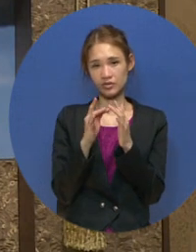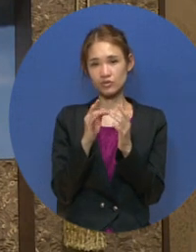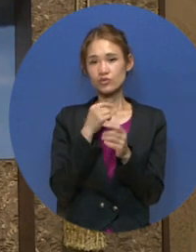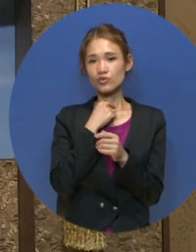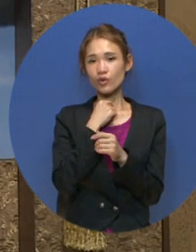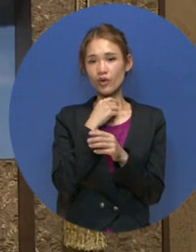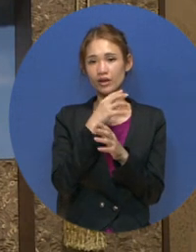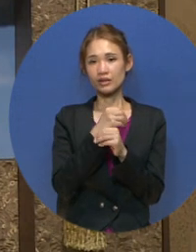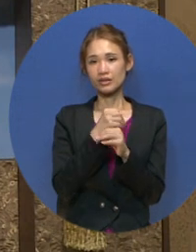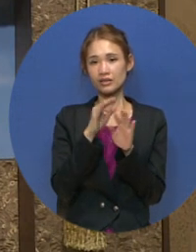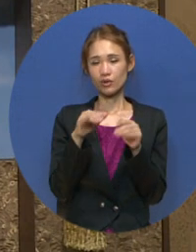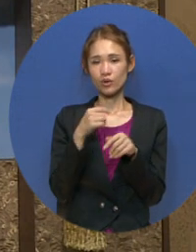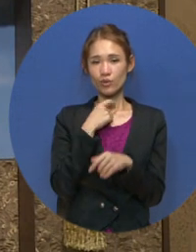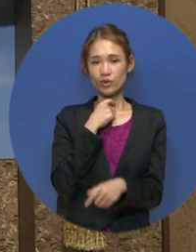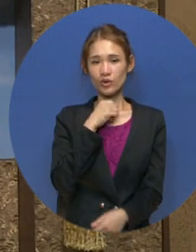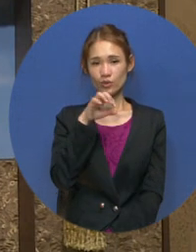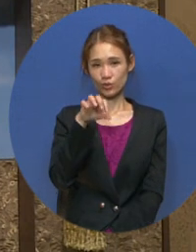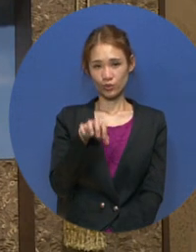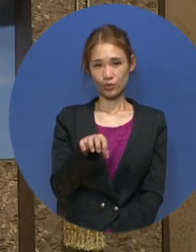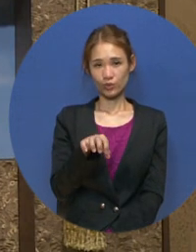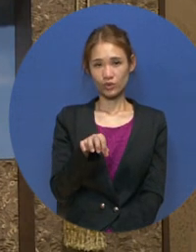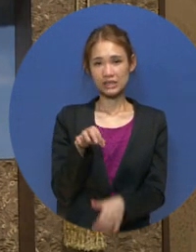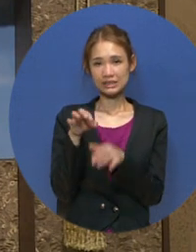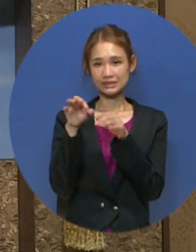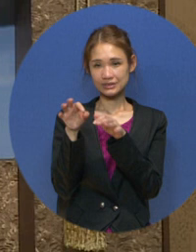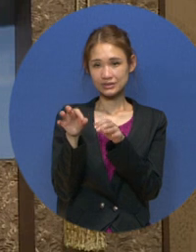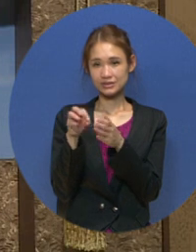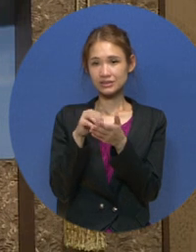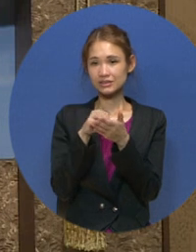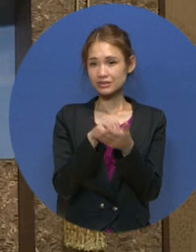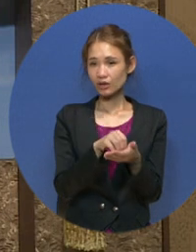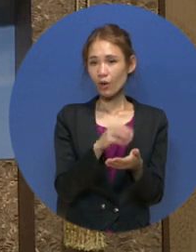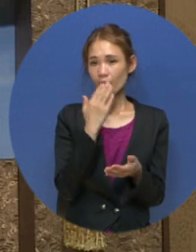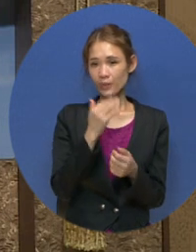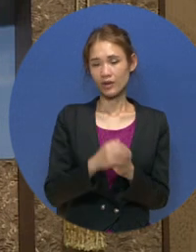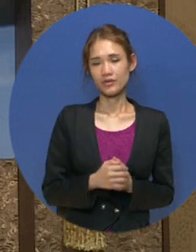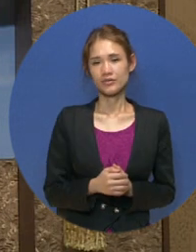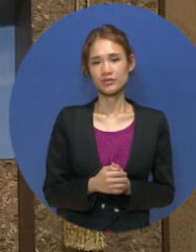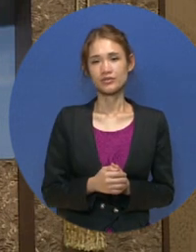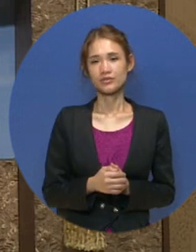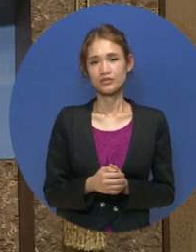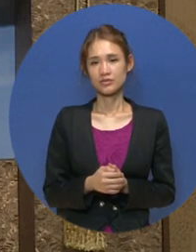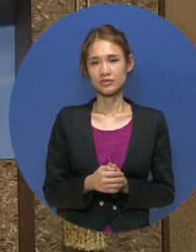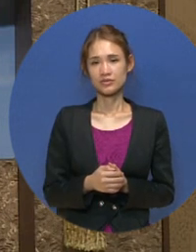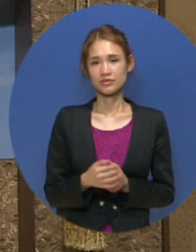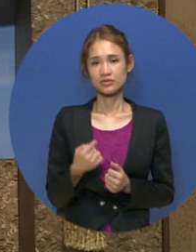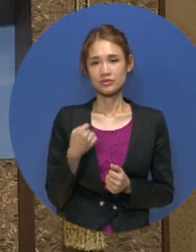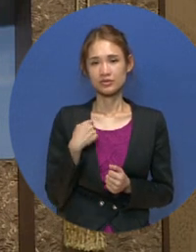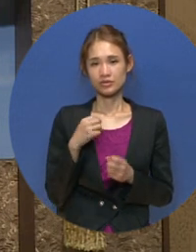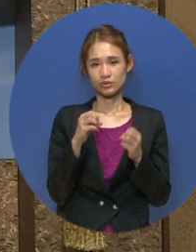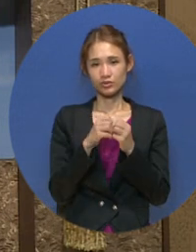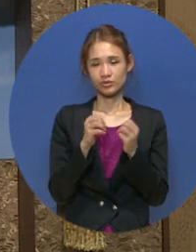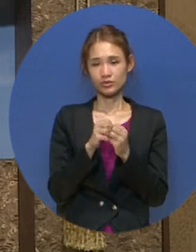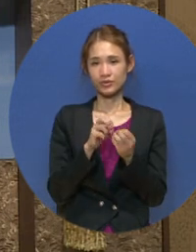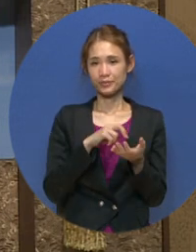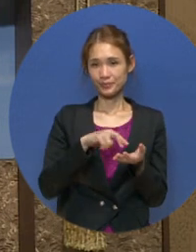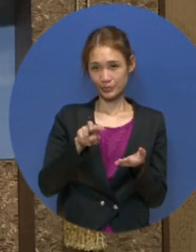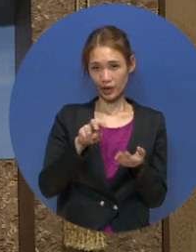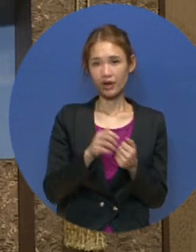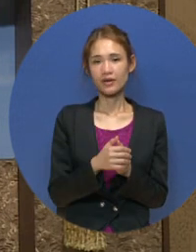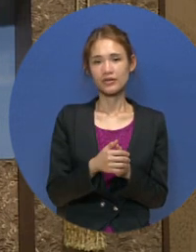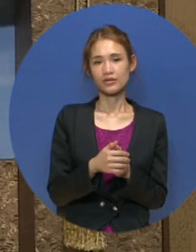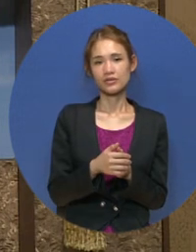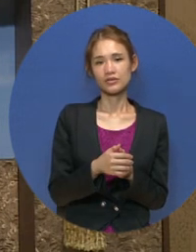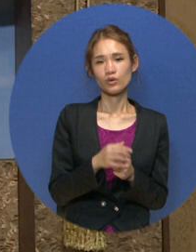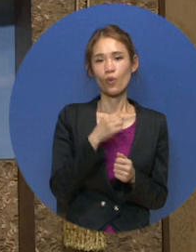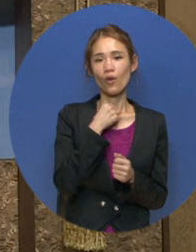우리가 원하는 날짜, 원하는 장소로 기증을 신청하실 수 있습니다. 그럼 저희가 문자로 안내가 드리고 예.